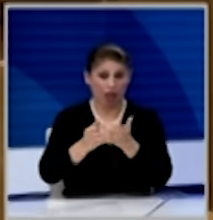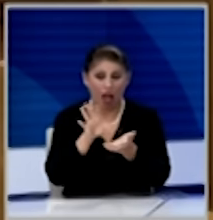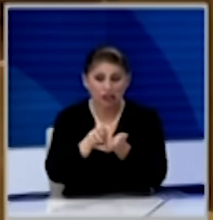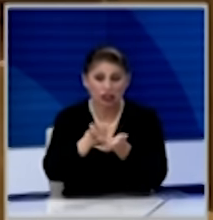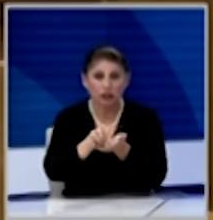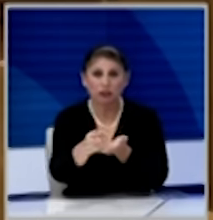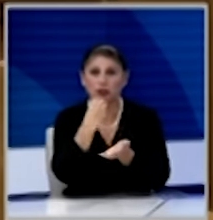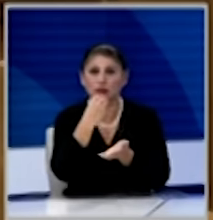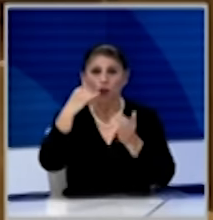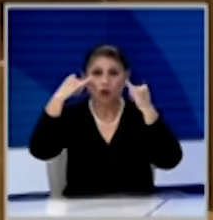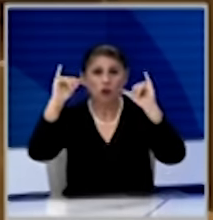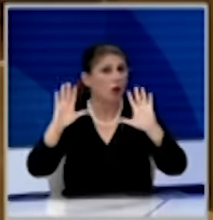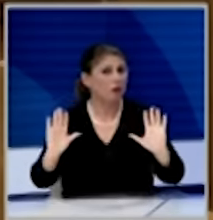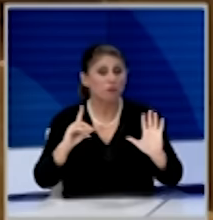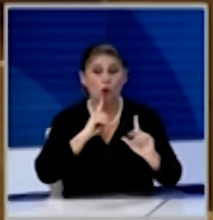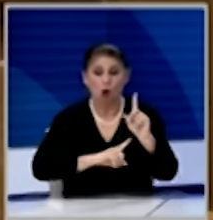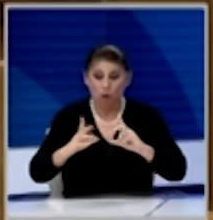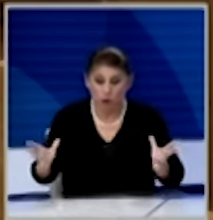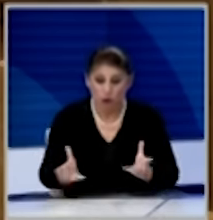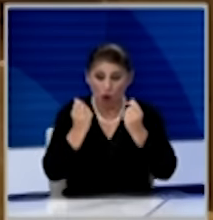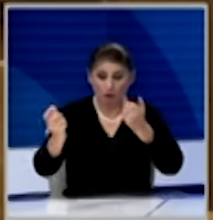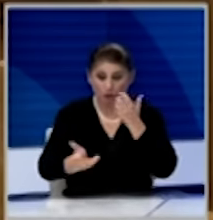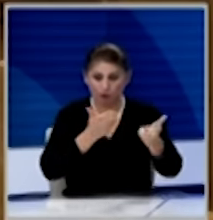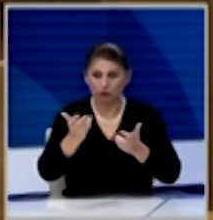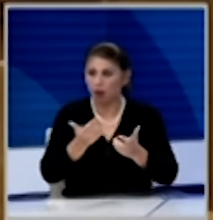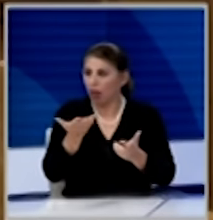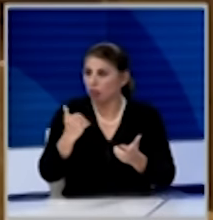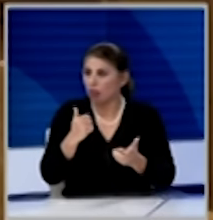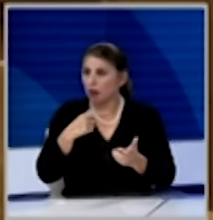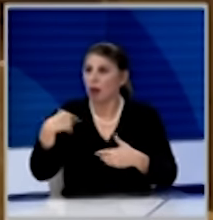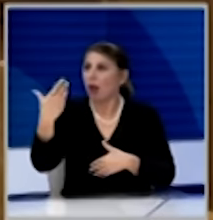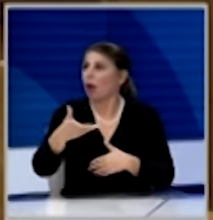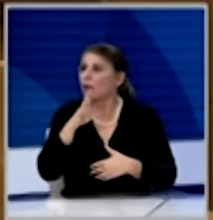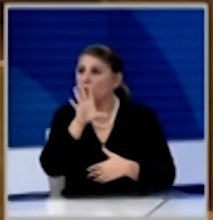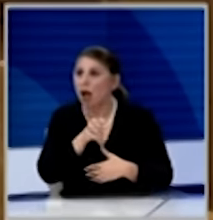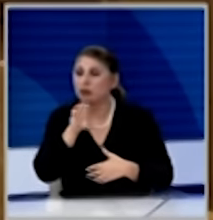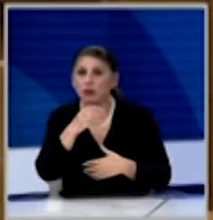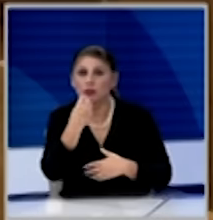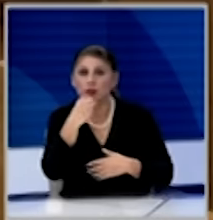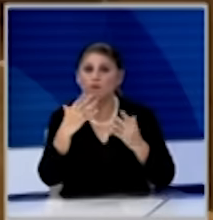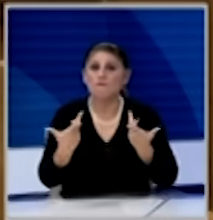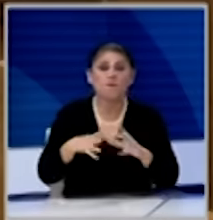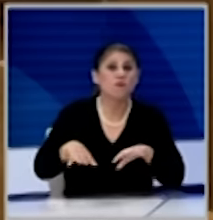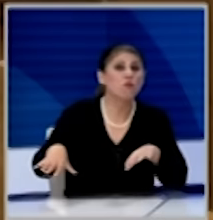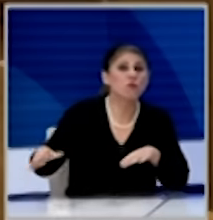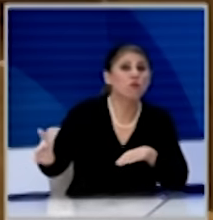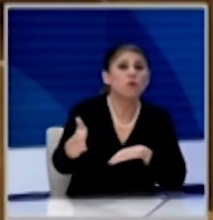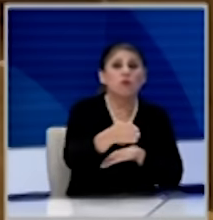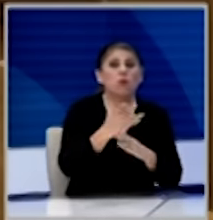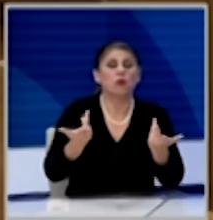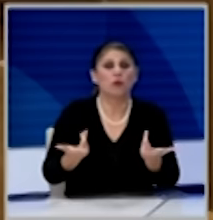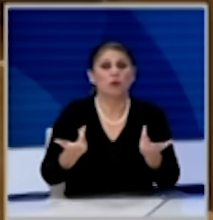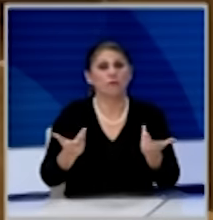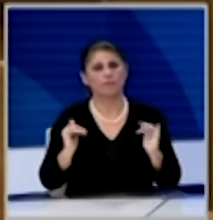και επομένως τα ζώα που επέζησαν της πυρκαγιάς δεν έχουν άλλο τρόπο ώστε να επιβιώσουν